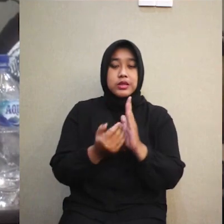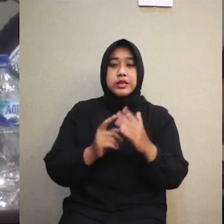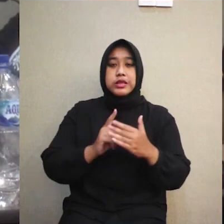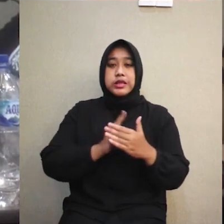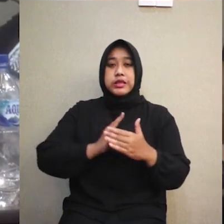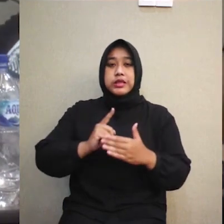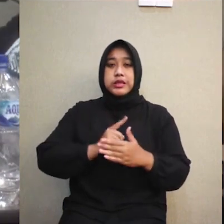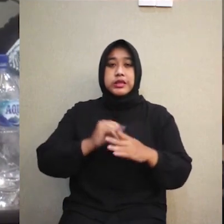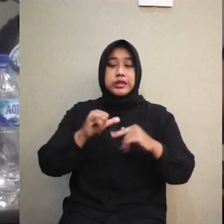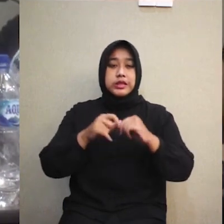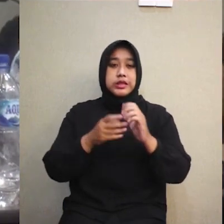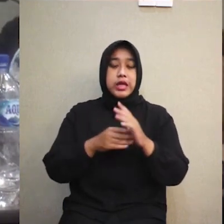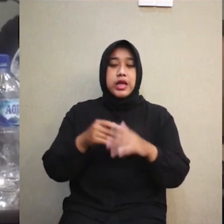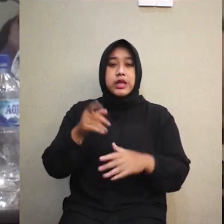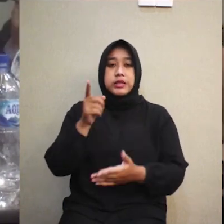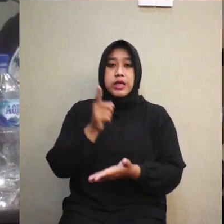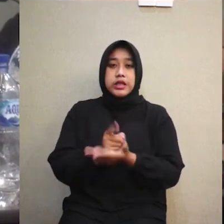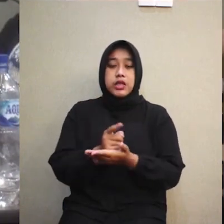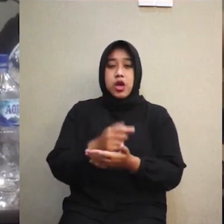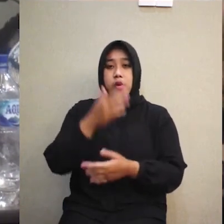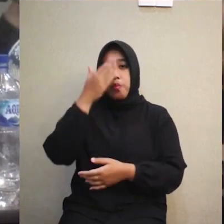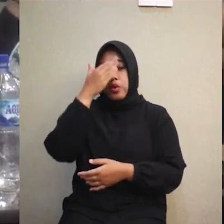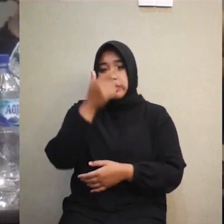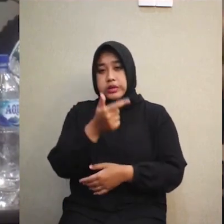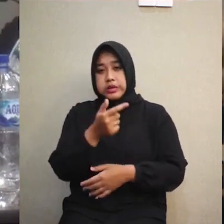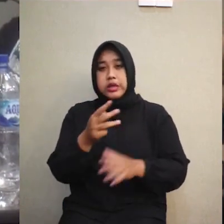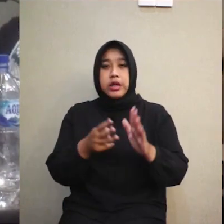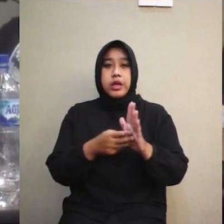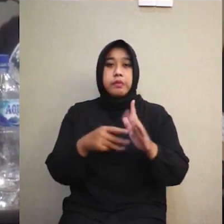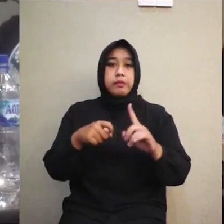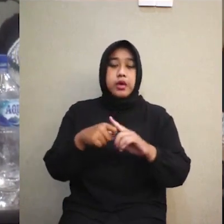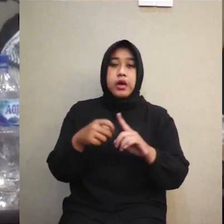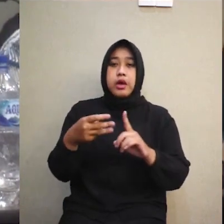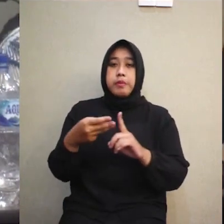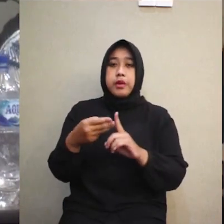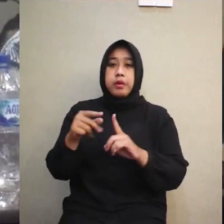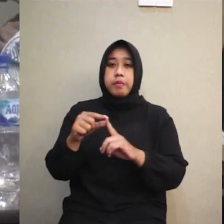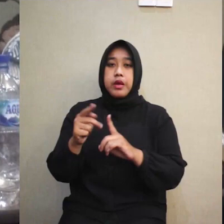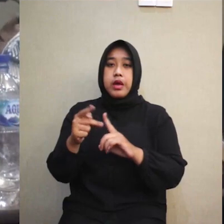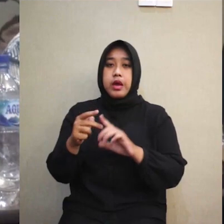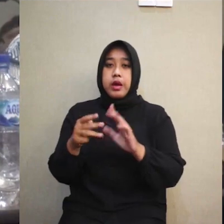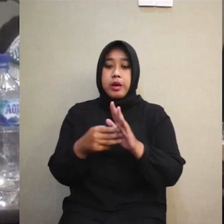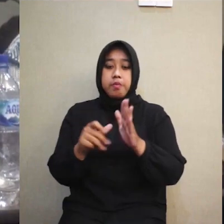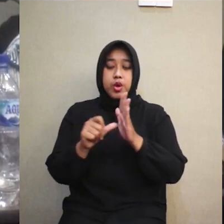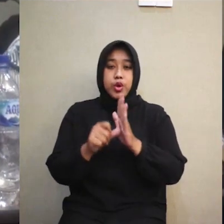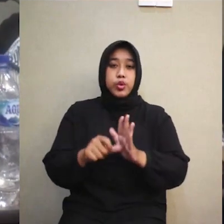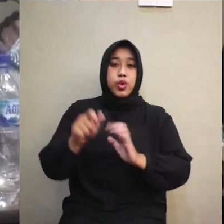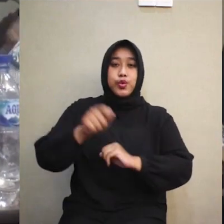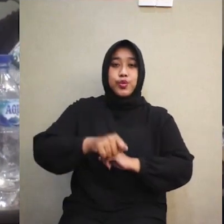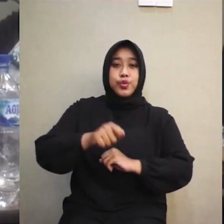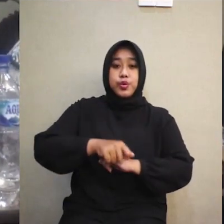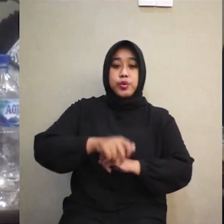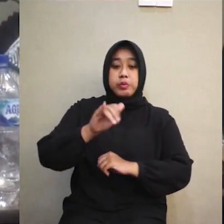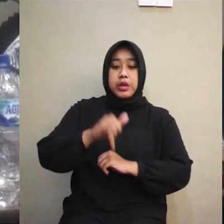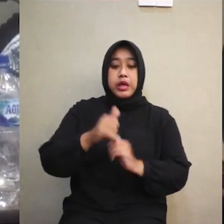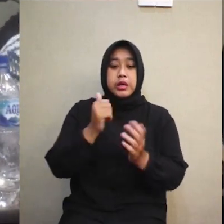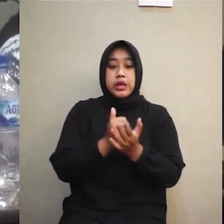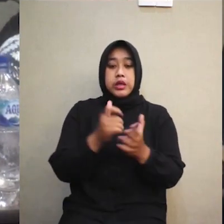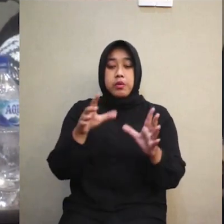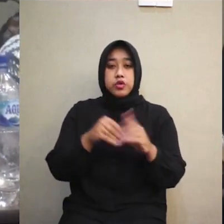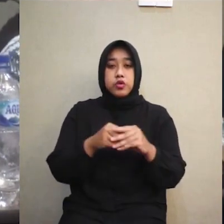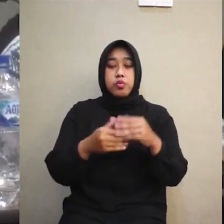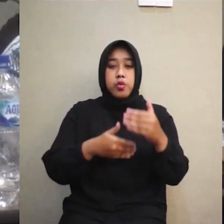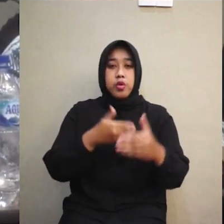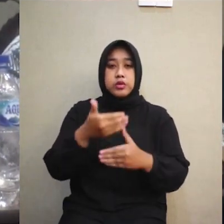Kejaksaan kepolisian Mahkamah Agung kemudian di bphn dengan bantuan hukumnya gitu ya itu bagian dari proses